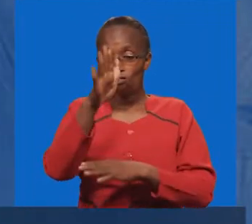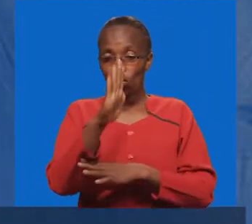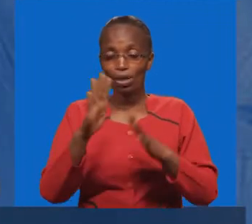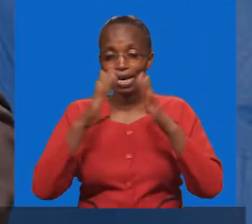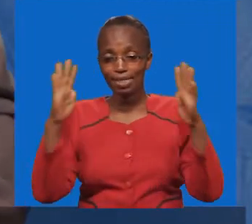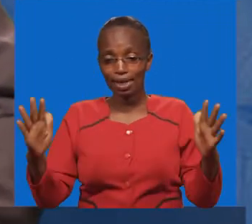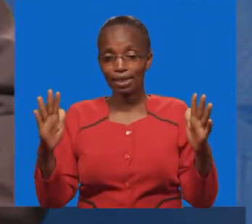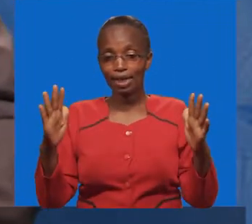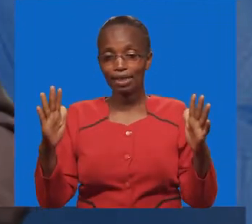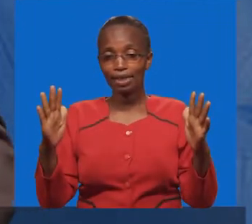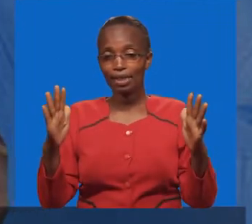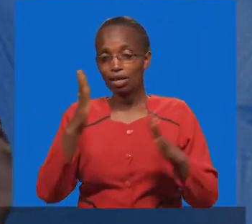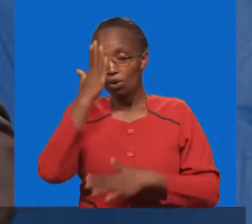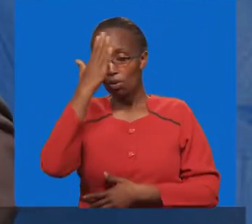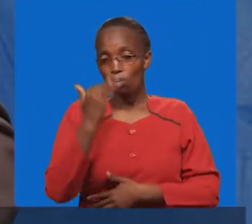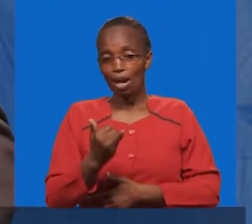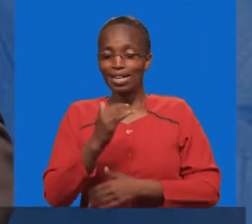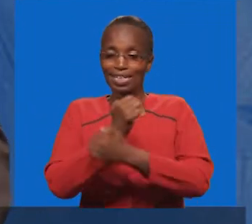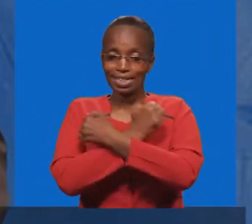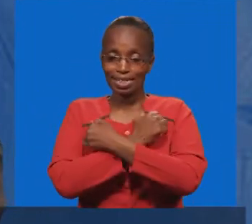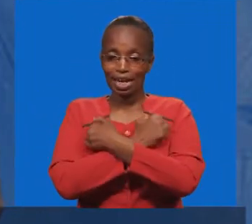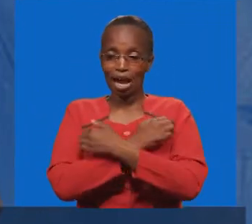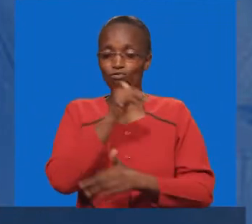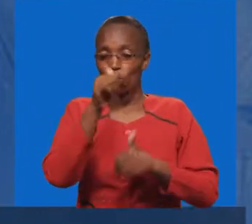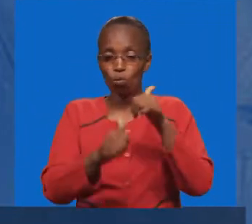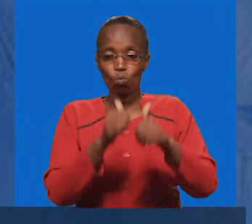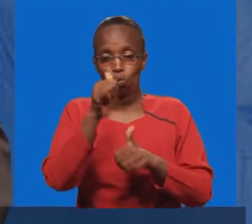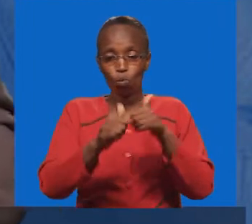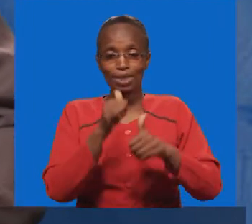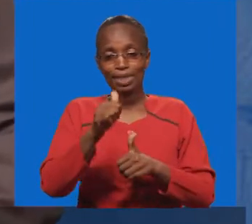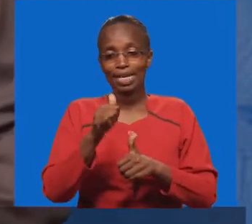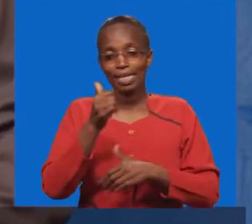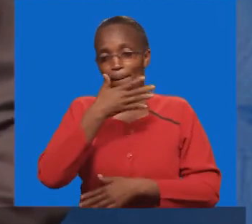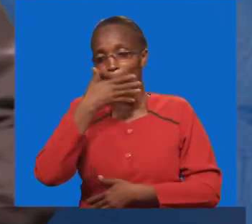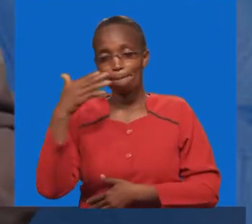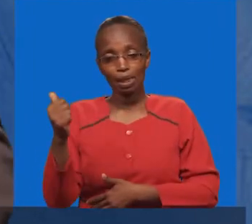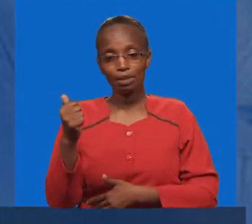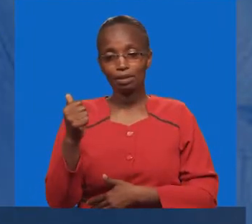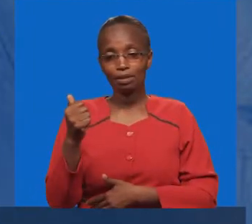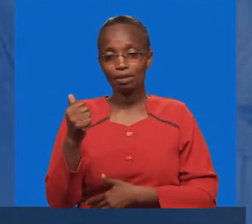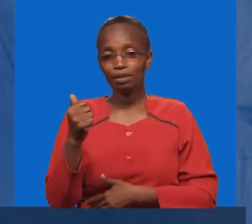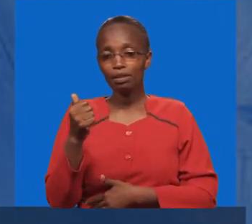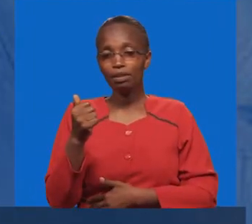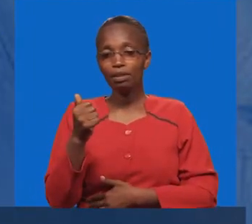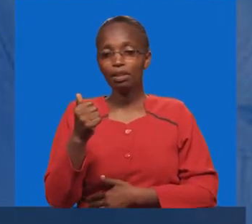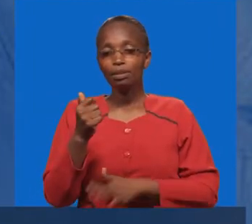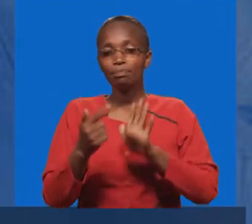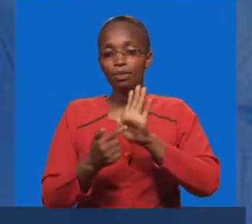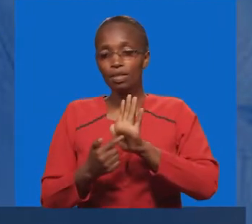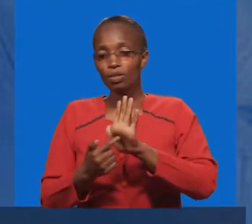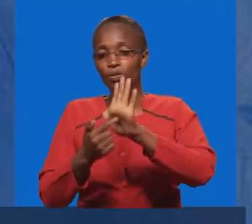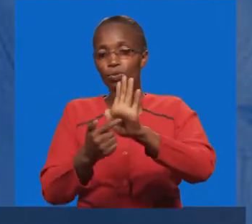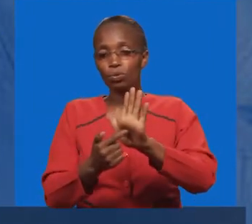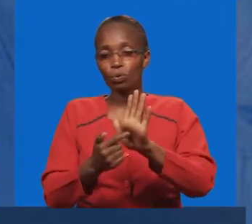Na upendo wa Mungu tunasema ni mguu, maana ni upendo usio bagua, ni upendo ulio bora, na ni upendo